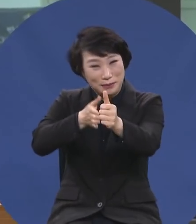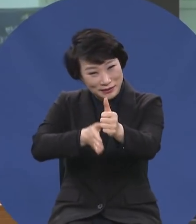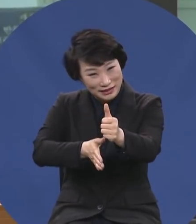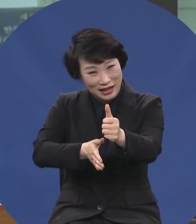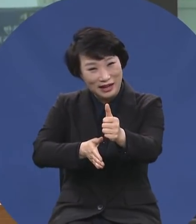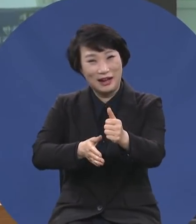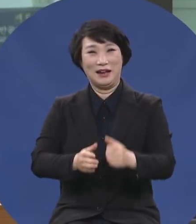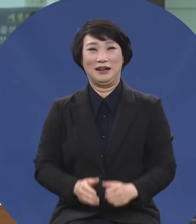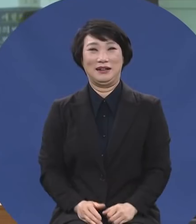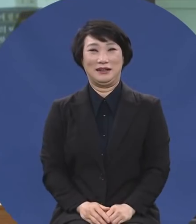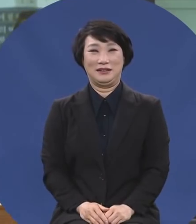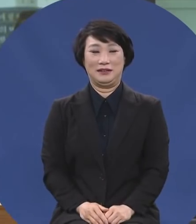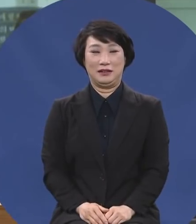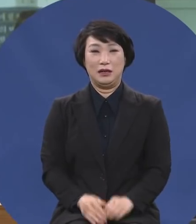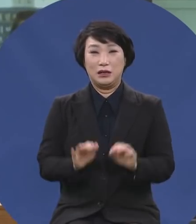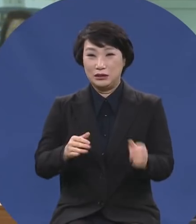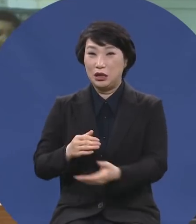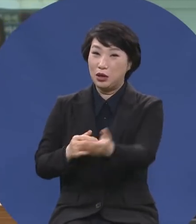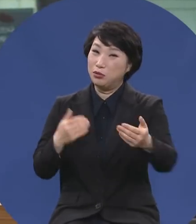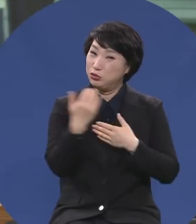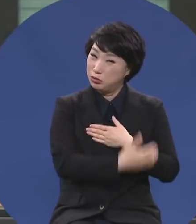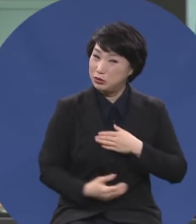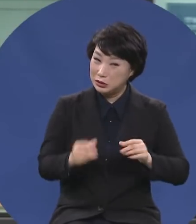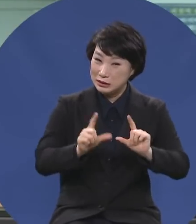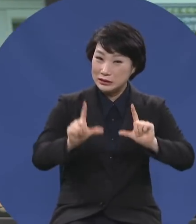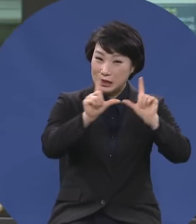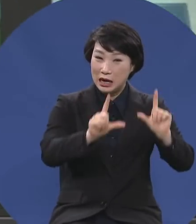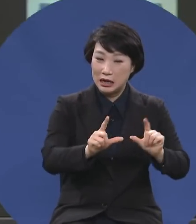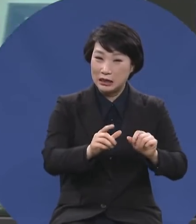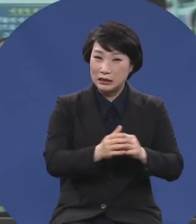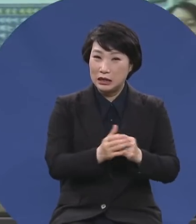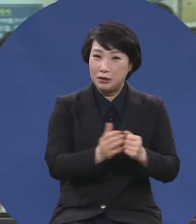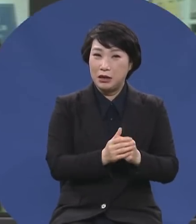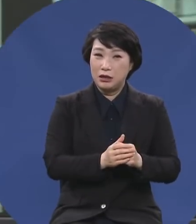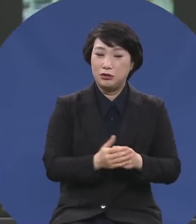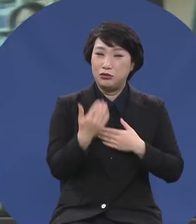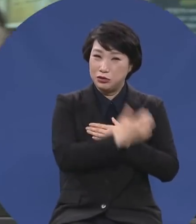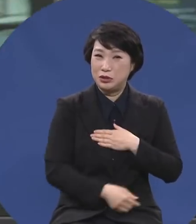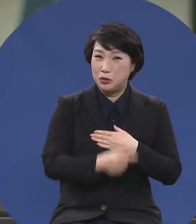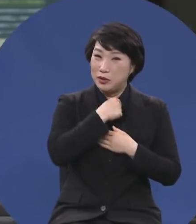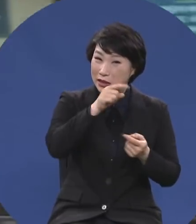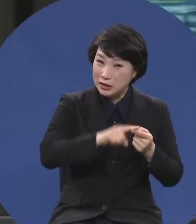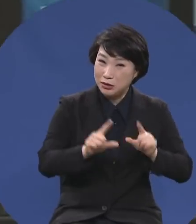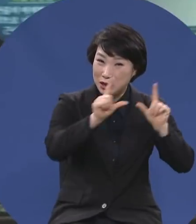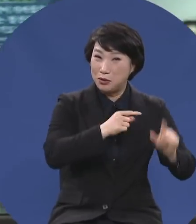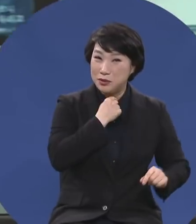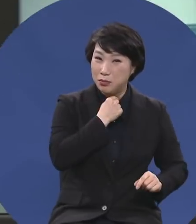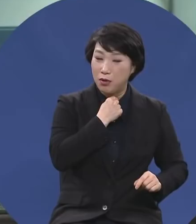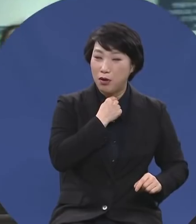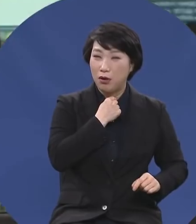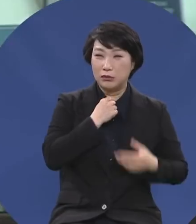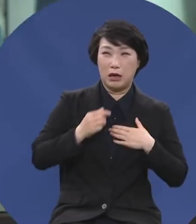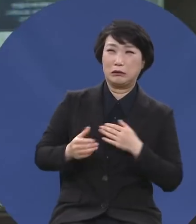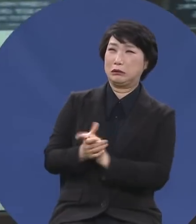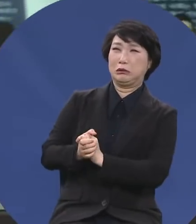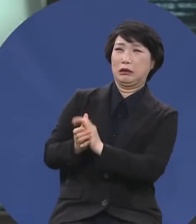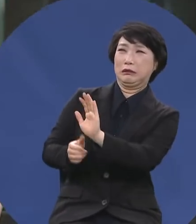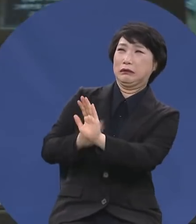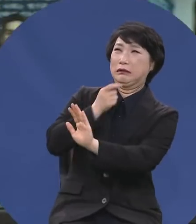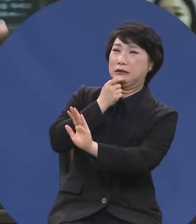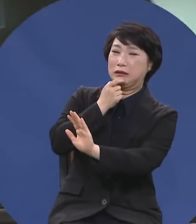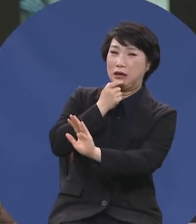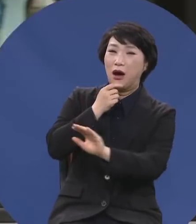기도해라. 근데 육신이 살아서 기도하기 싫어. 육신이 원하는 대로 살고 싶은 거야,